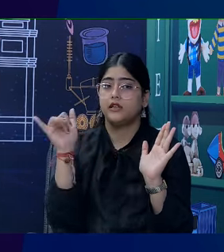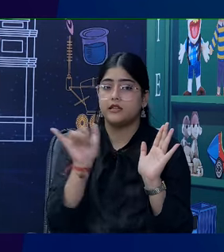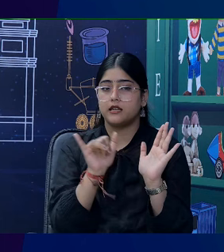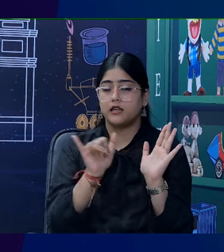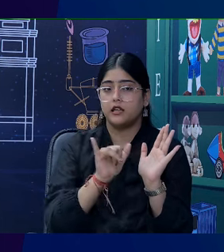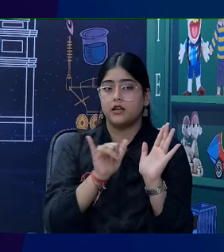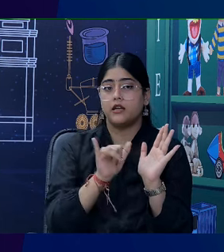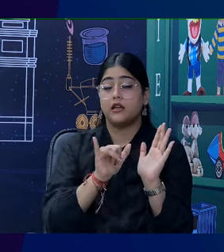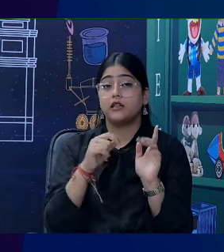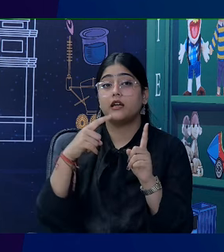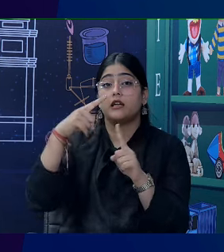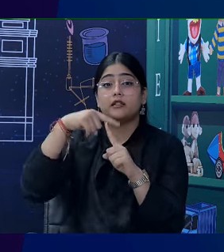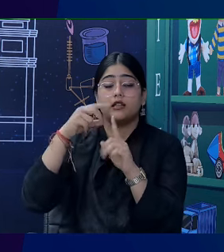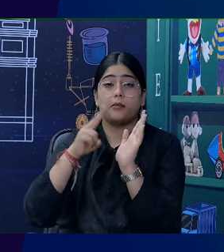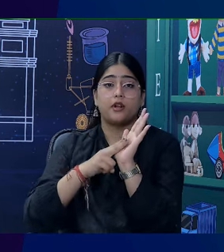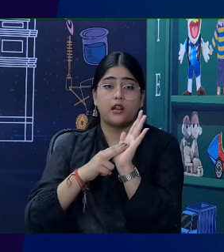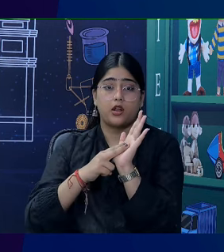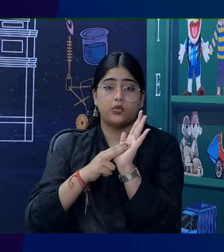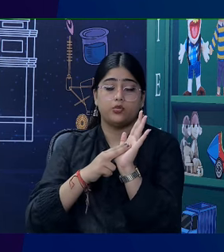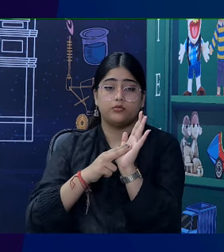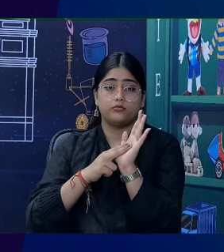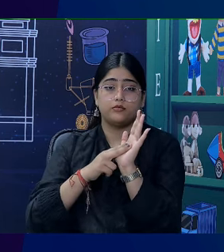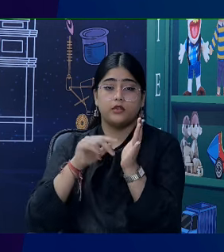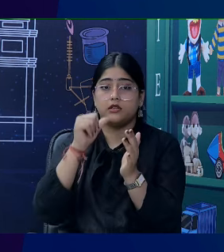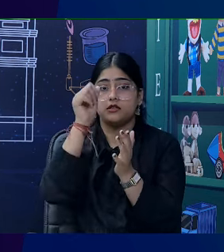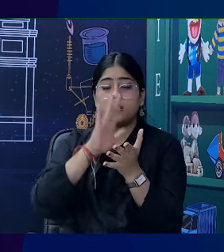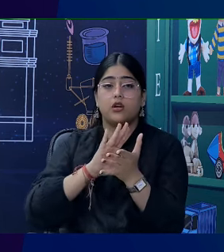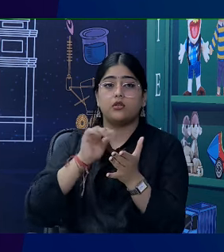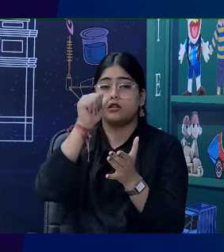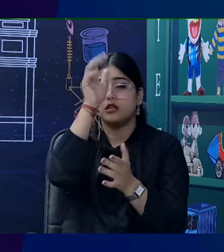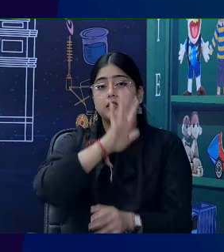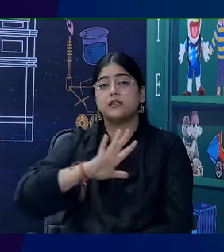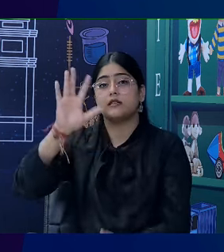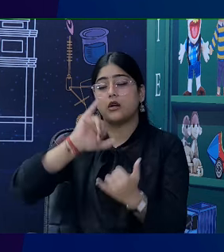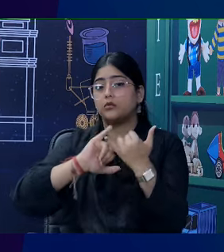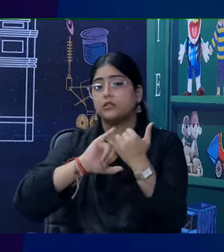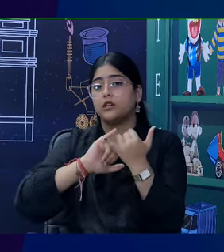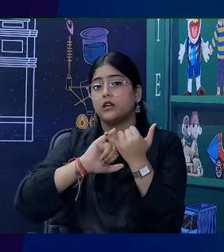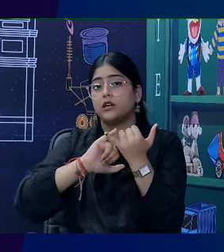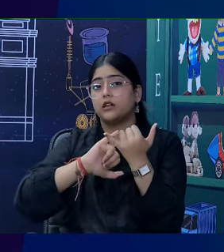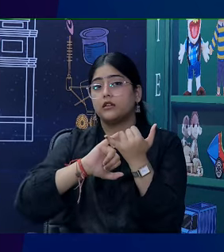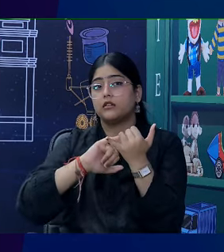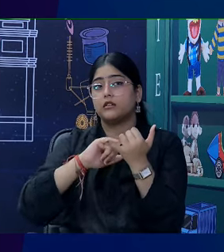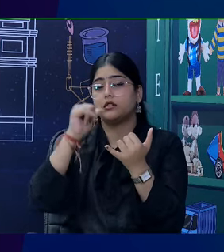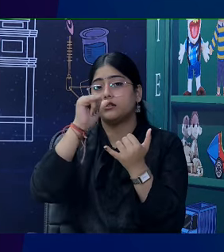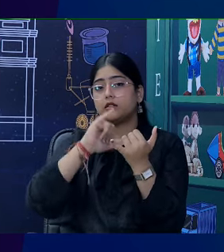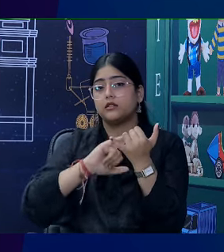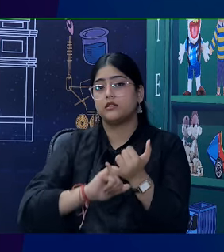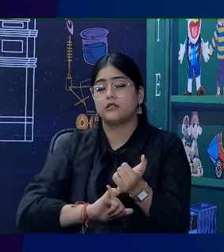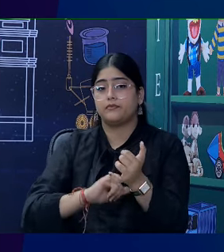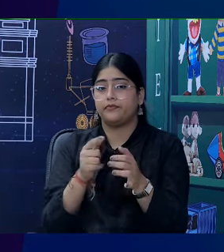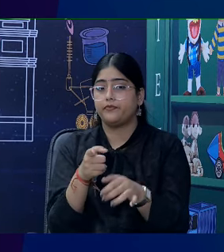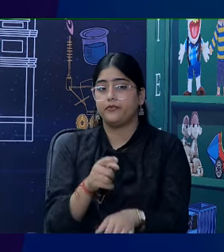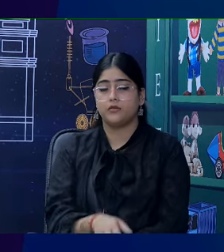बिल्कुल तमिलनाडु से भरत नाट्यम ठीक है ये इंडिकेटर्स भी और ये ब्रेल में भी लिखे गए और ये ब्रेल में भी मेंशन किया गया है